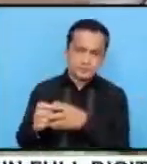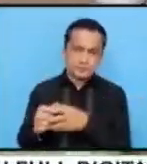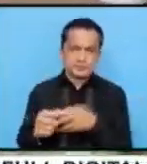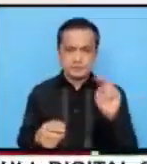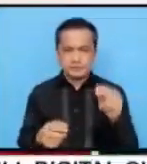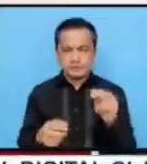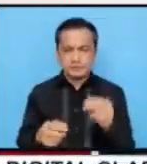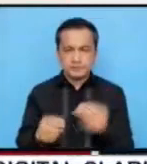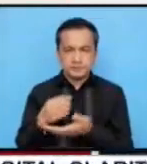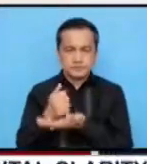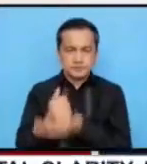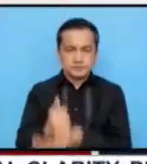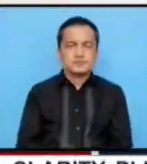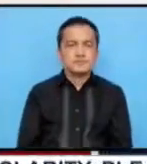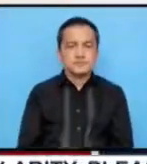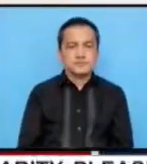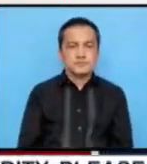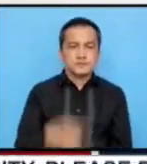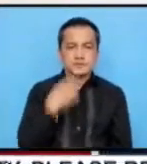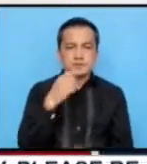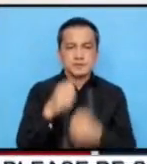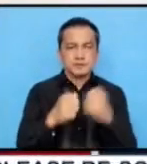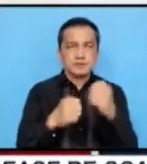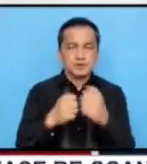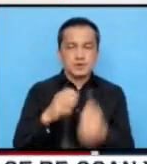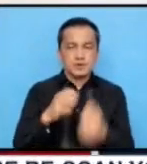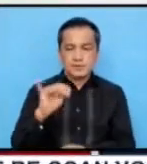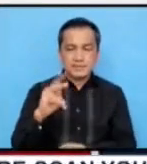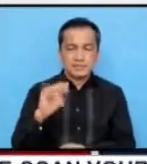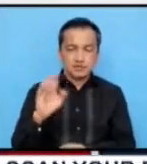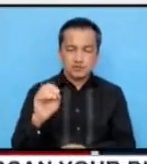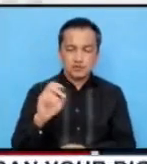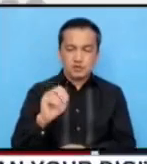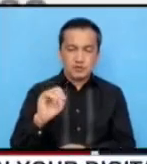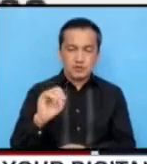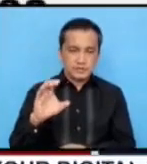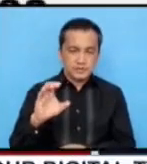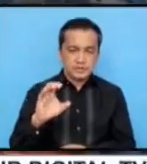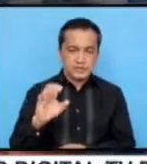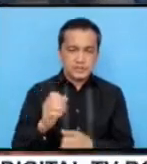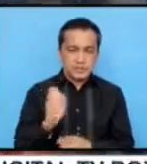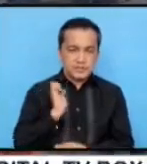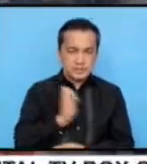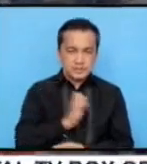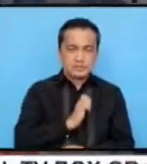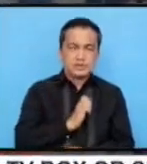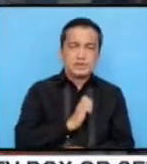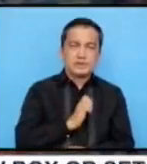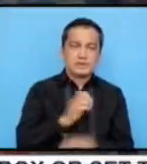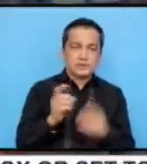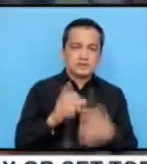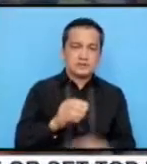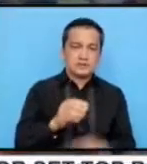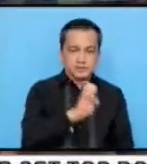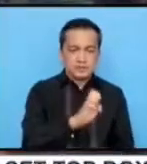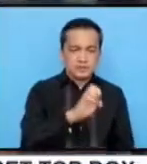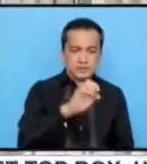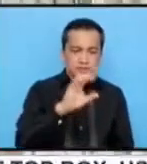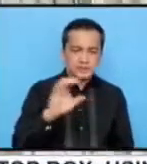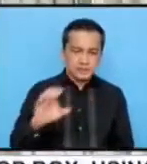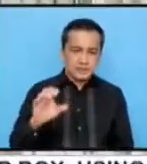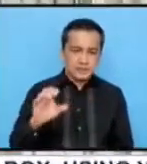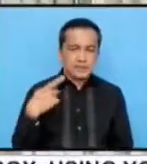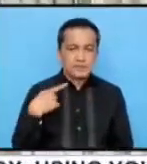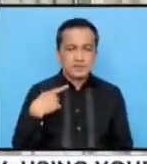tulong. Ayon kay Engineer Jose Maria Batino, OIC Executive Director ng ECC, mayroon silang programa para sa mga